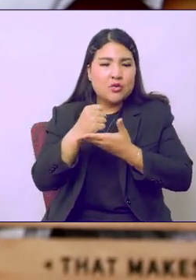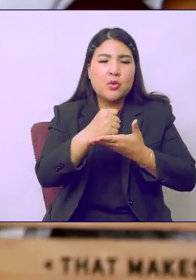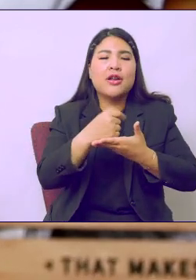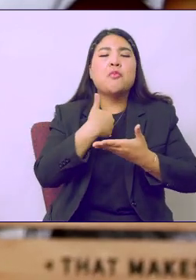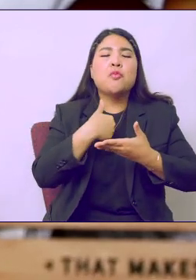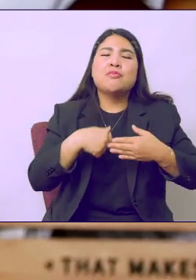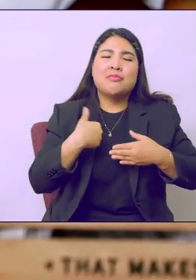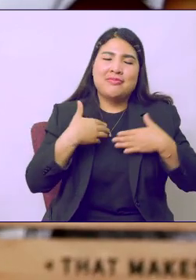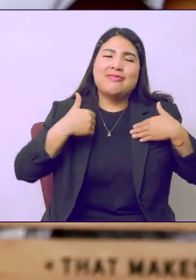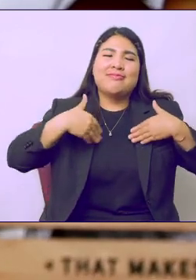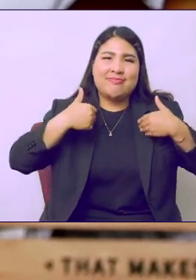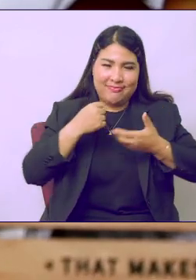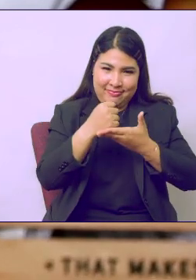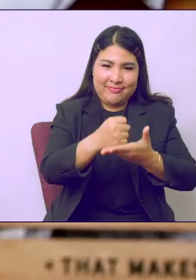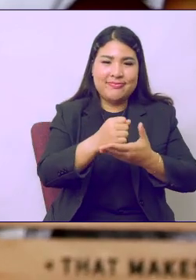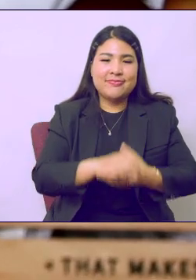ครับ